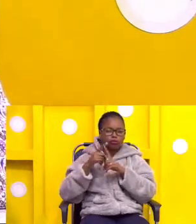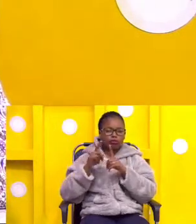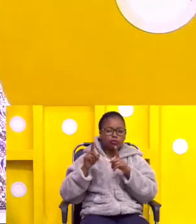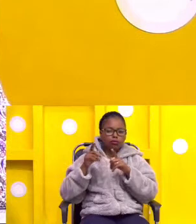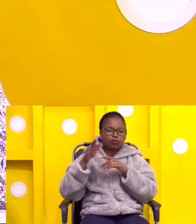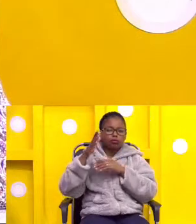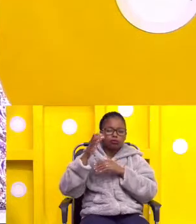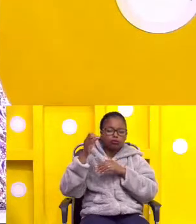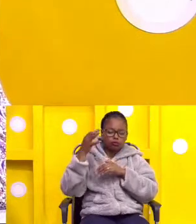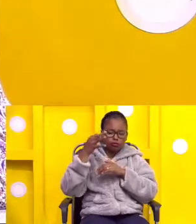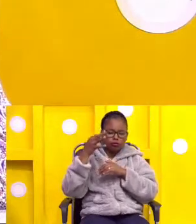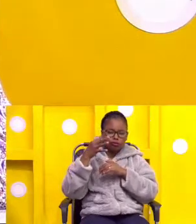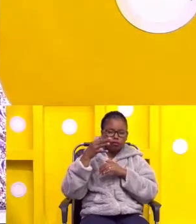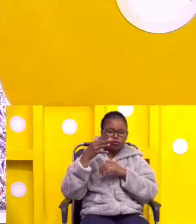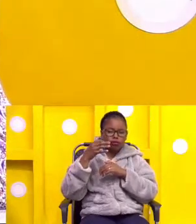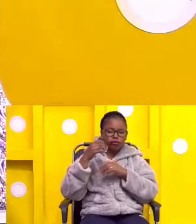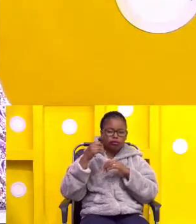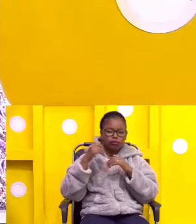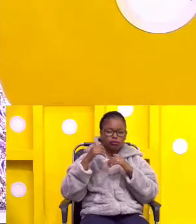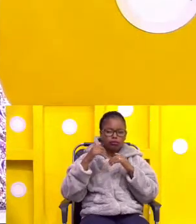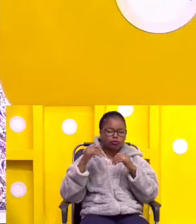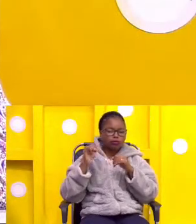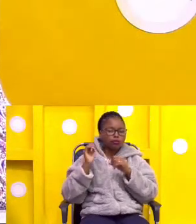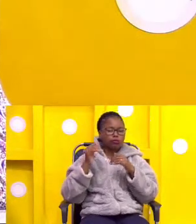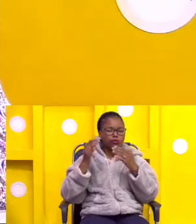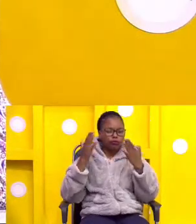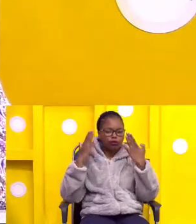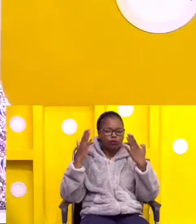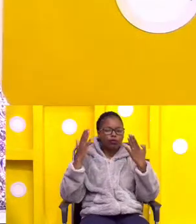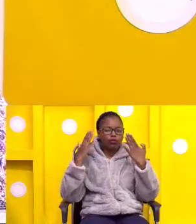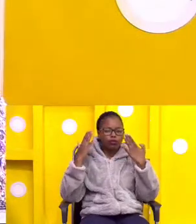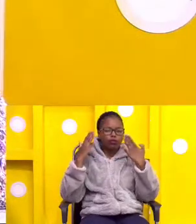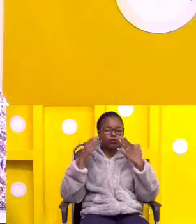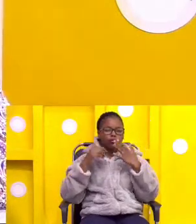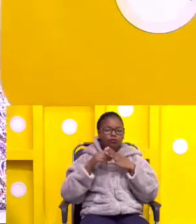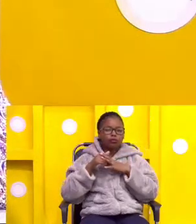rä athiä gå tungata tå tigatigana tene na tene